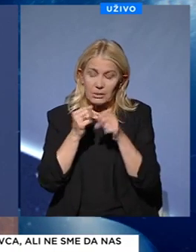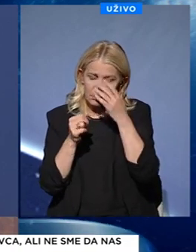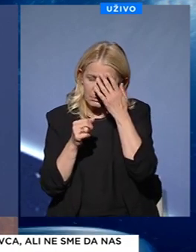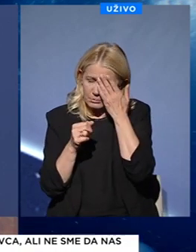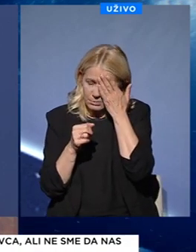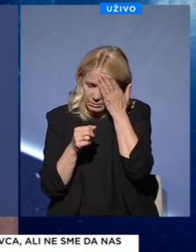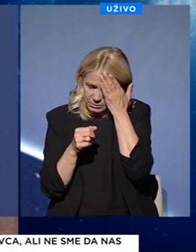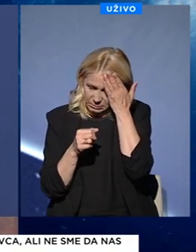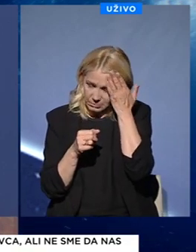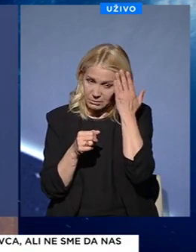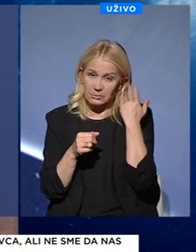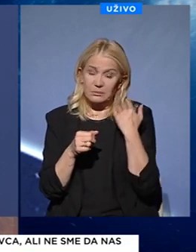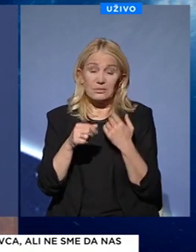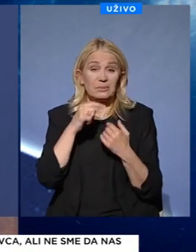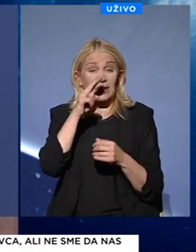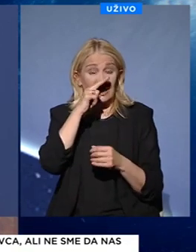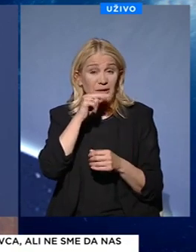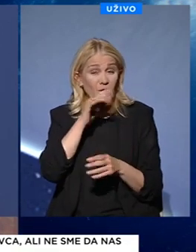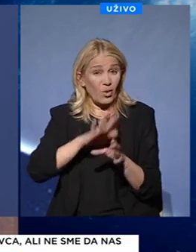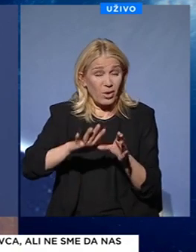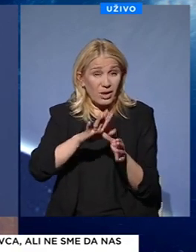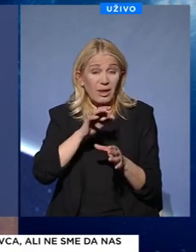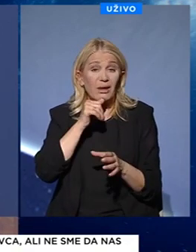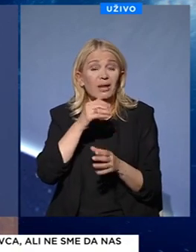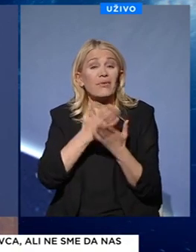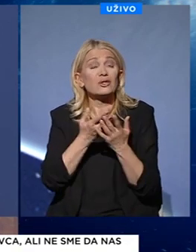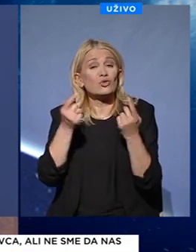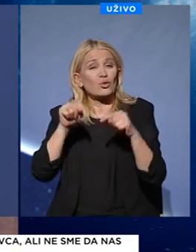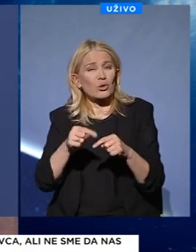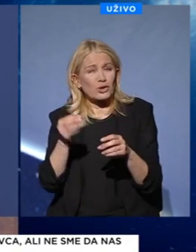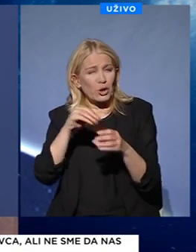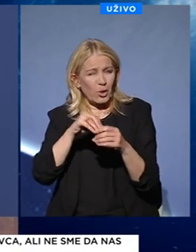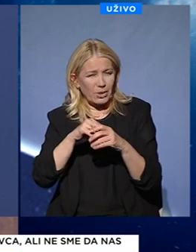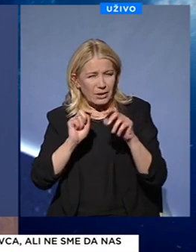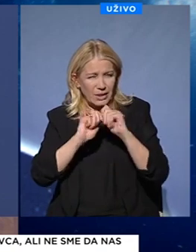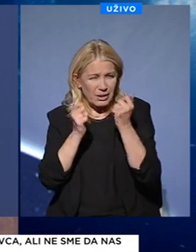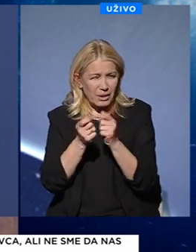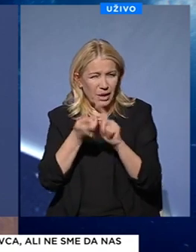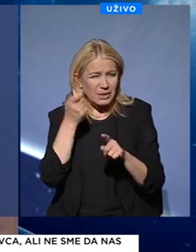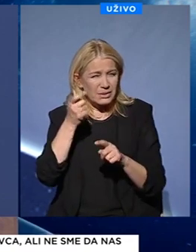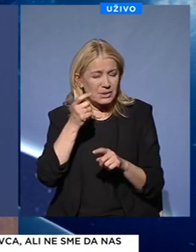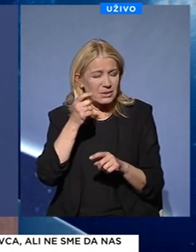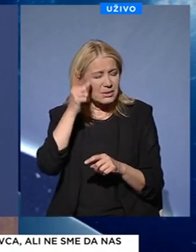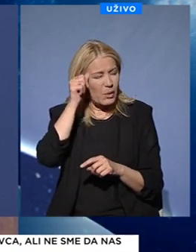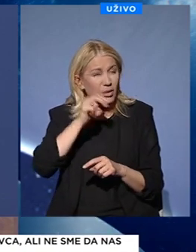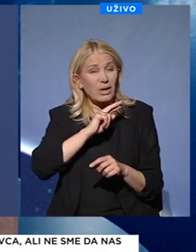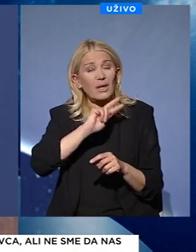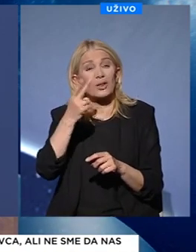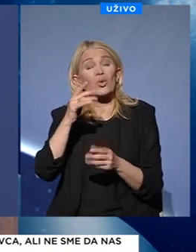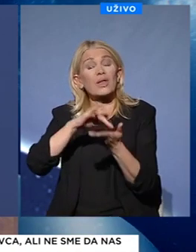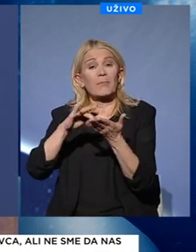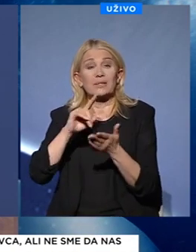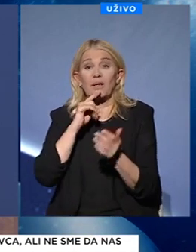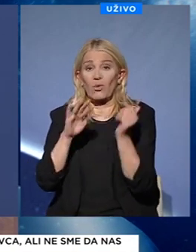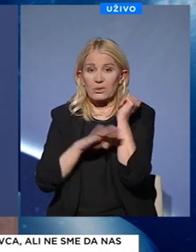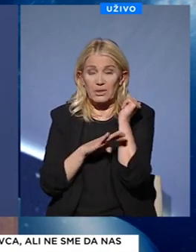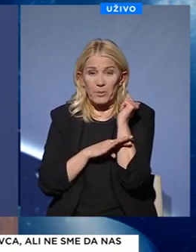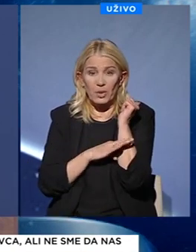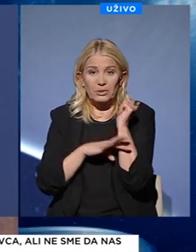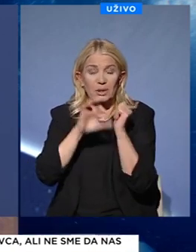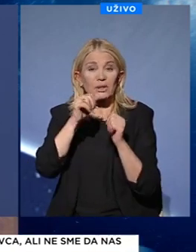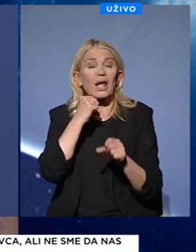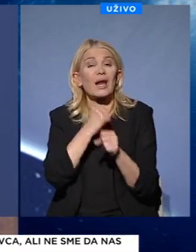javno zdravlje iz Niša, iz okoline, nego, videli ste, došle su dodatne ekipe iz Beograda, iz drugih mesta koji će im pomoći da